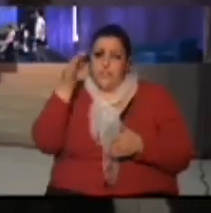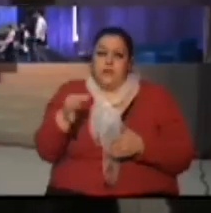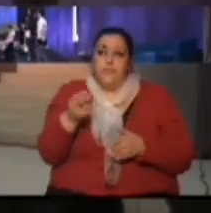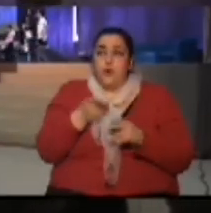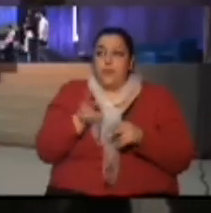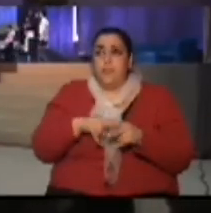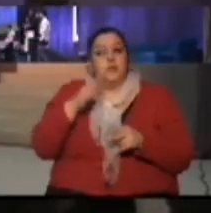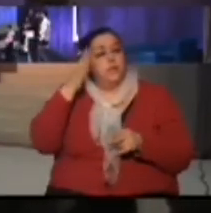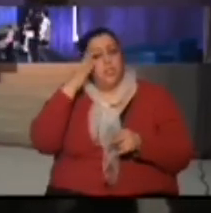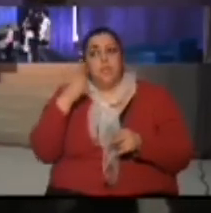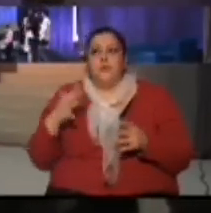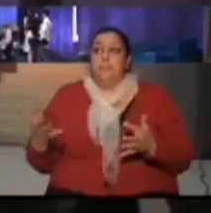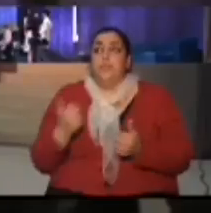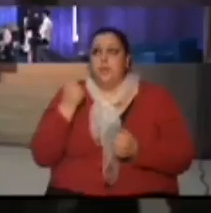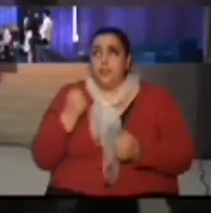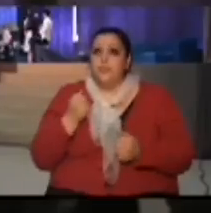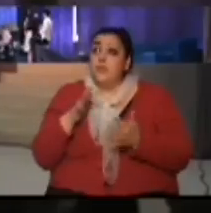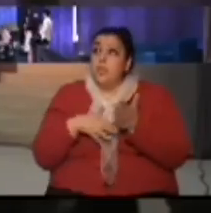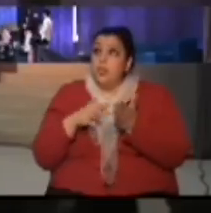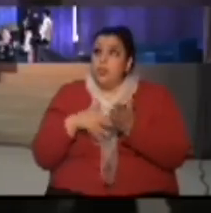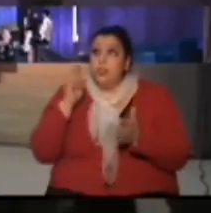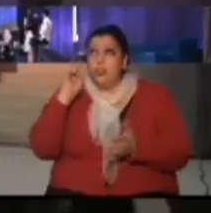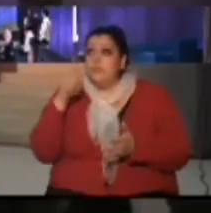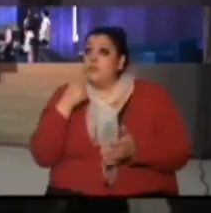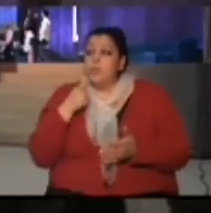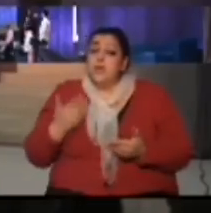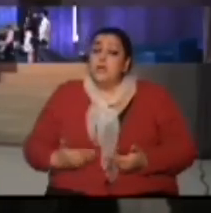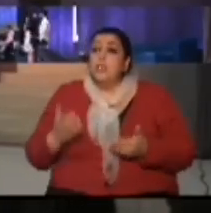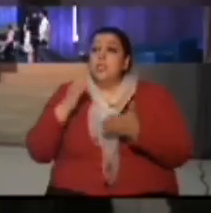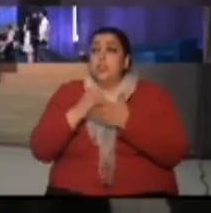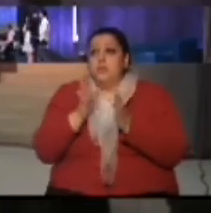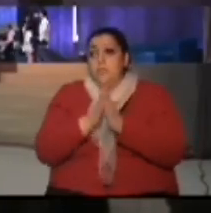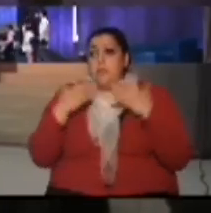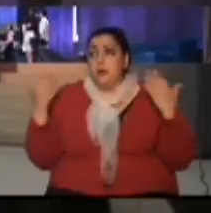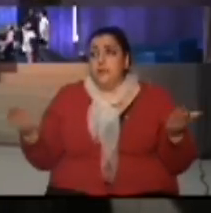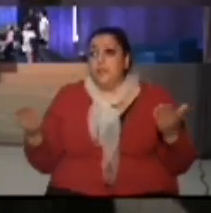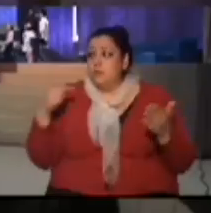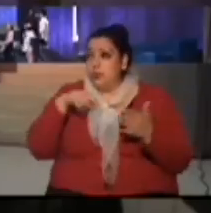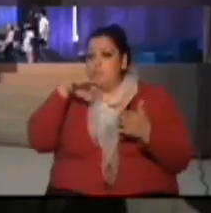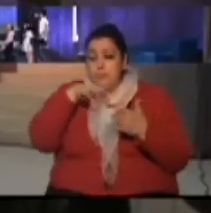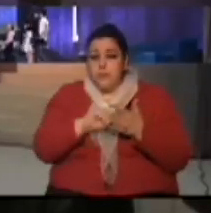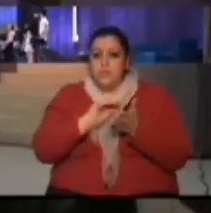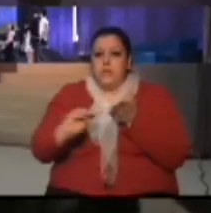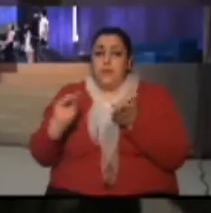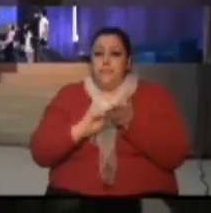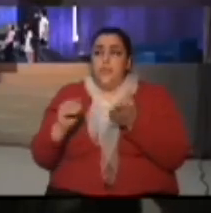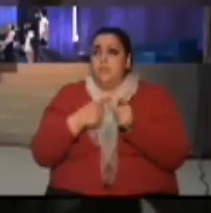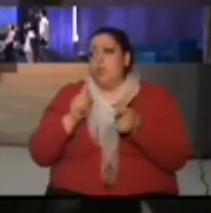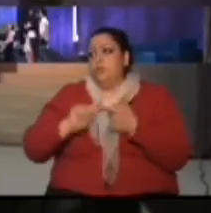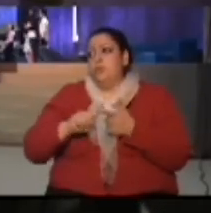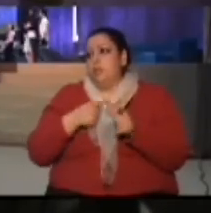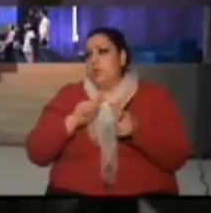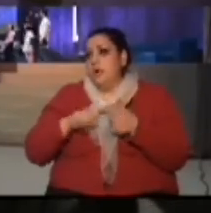Փրկիչ, շարունակություն, Գիրքն ասում է, որ կյանքի գիրքը բացվեց, և այնտեղ գրառվեցին այսօրվա մարդկանց